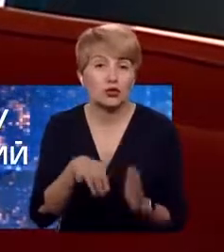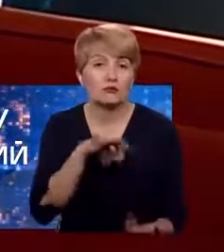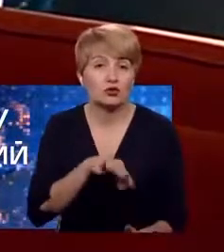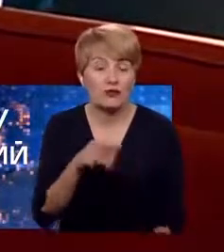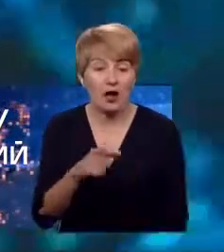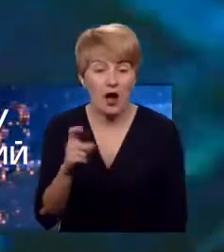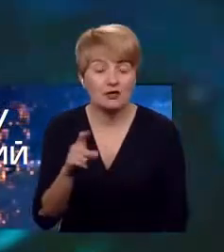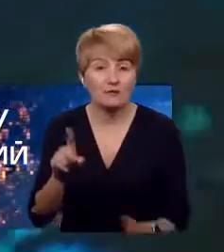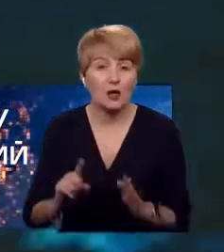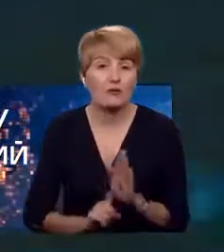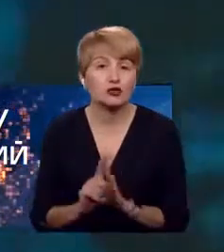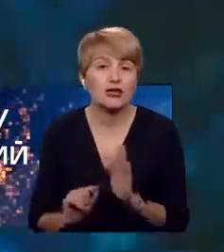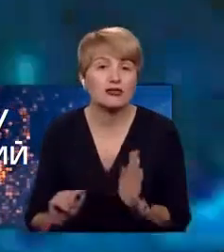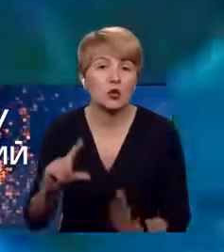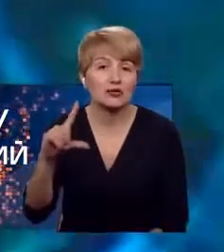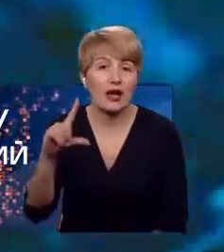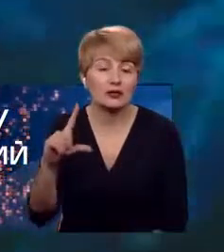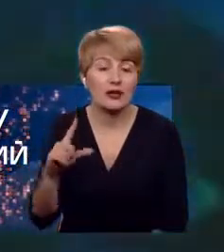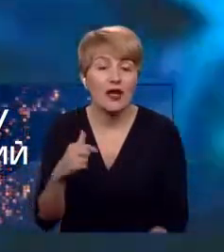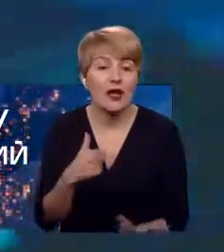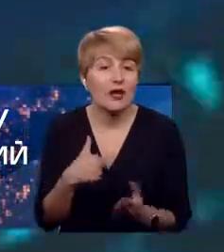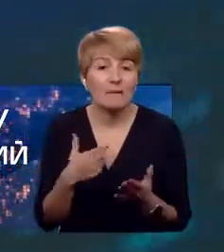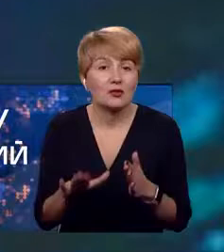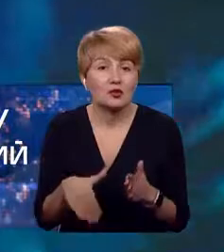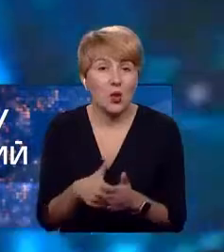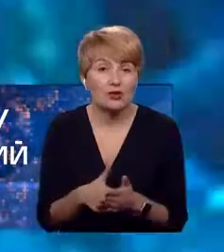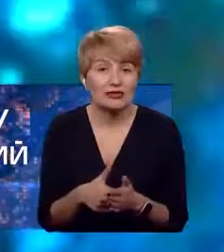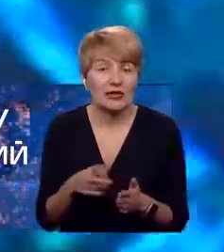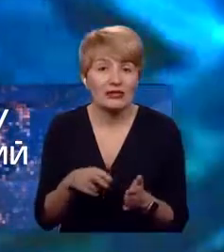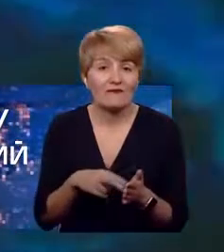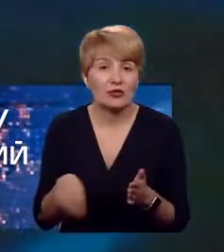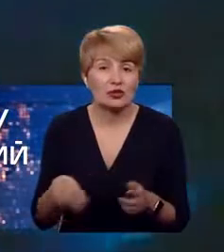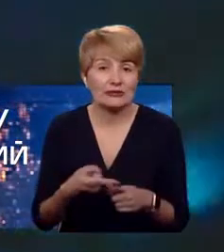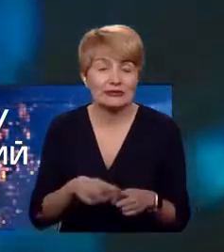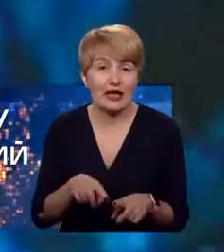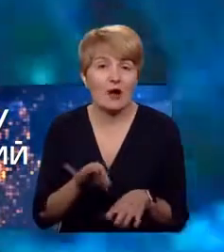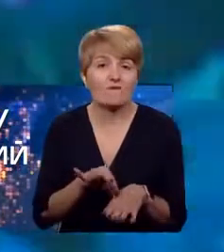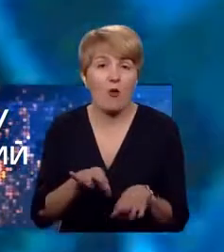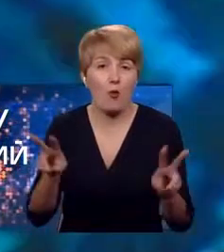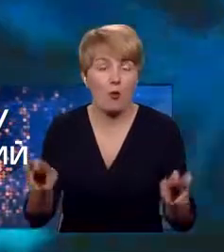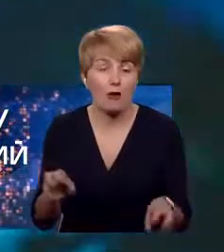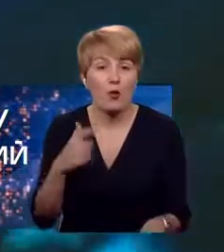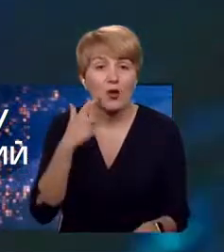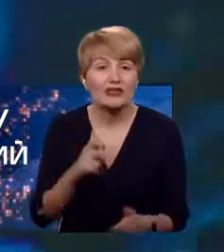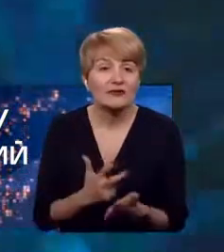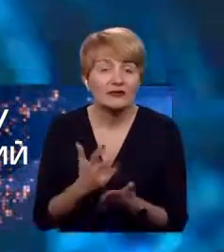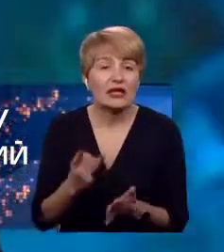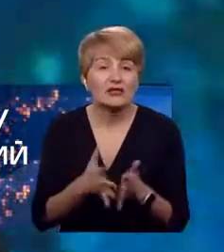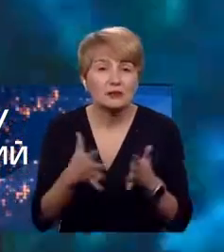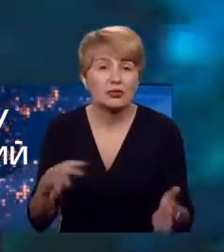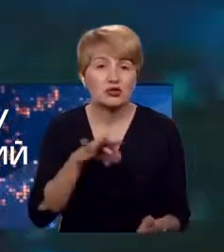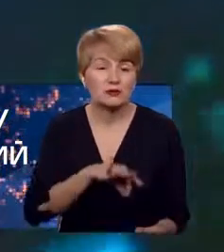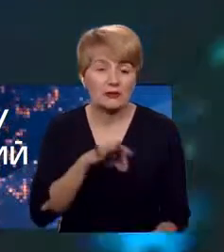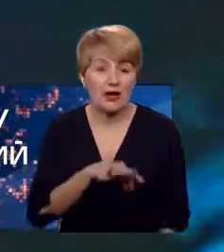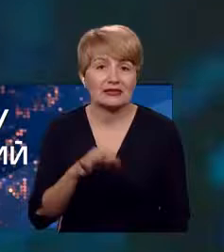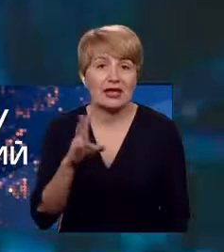починає зростати. Ми досі не вийшли з цієї хвороби. Україна досі споживає в 3 рази більше газу на